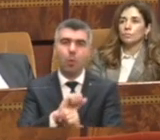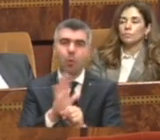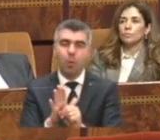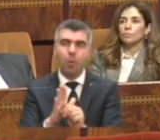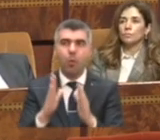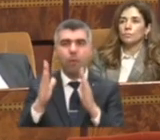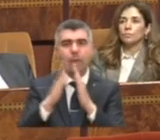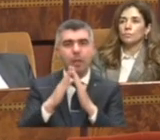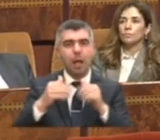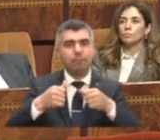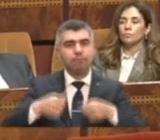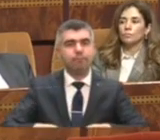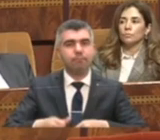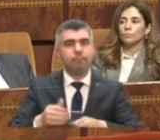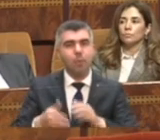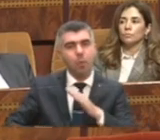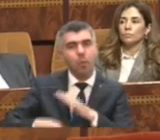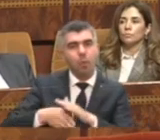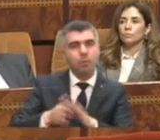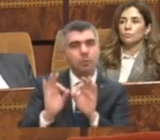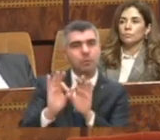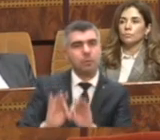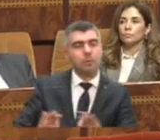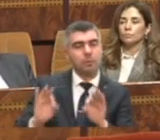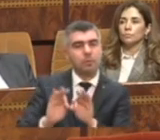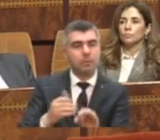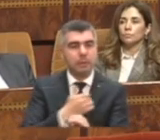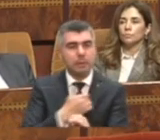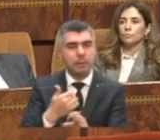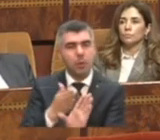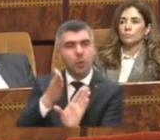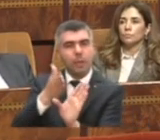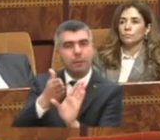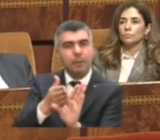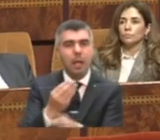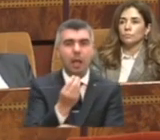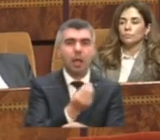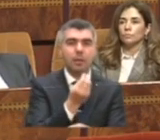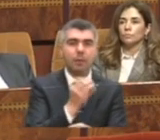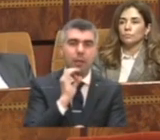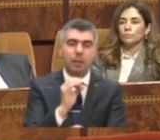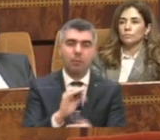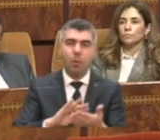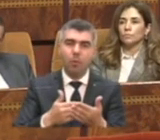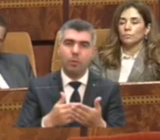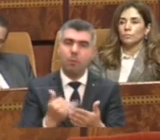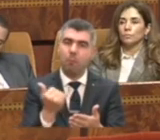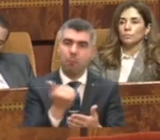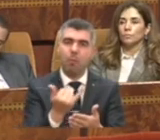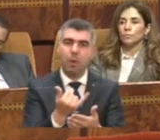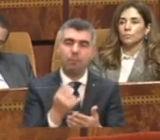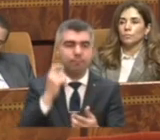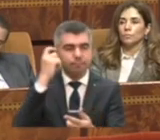المنزلي، كانت كافية لتترك تأثيرات سلبية على صحة ونفسية الأطفال الذين هم في حاجة للترويح على أنفسهم